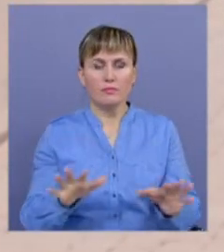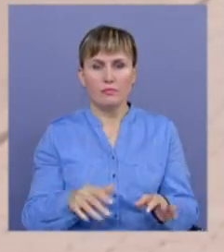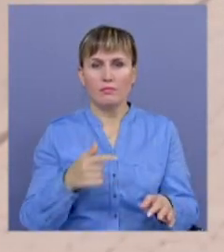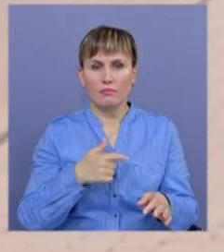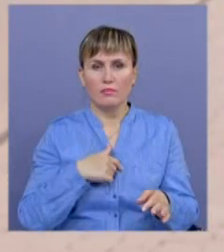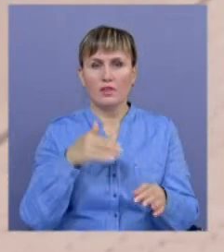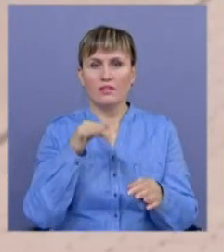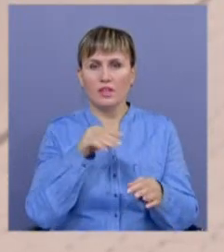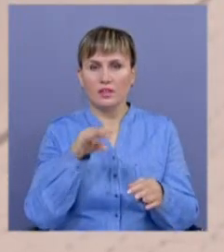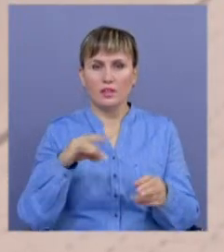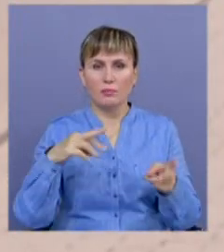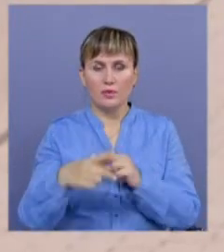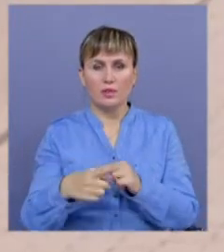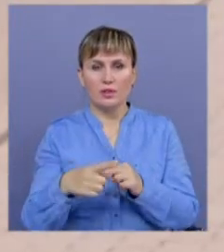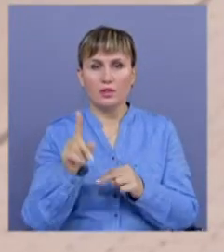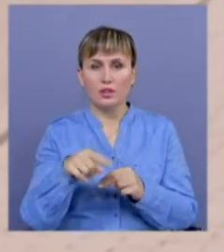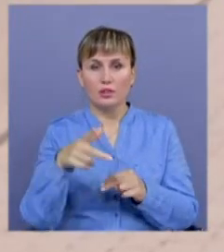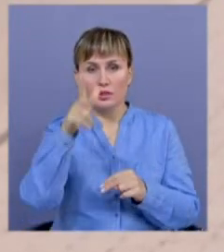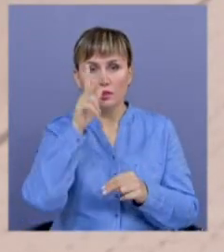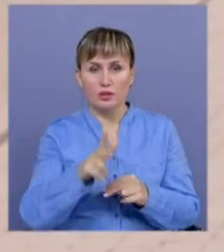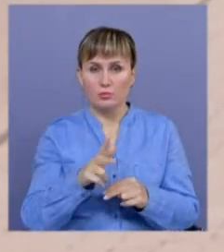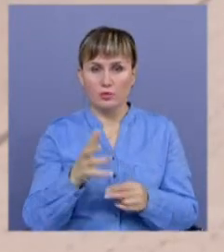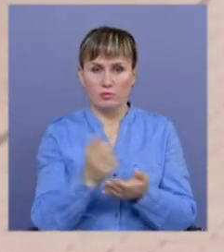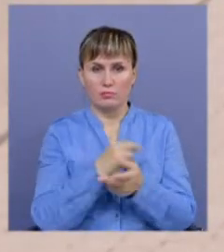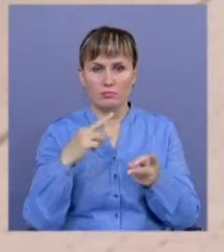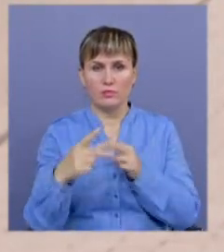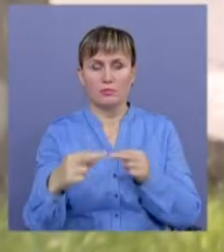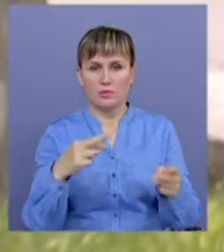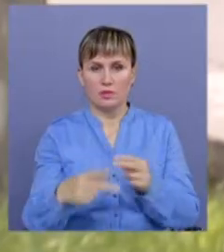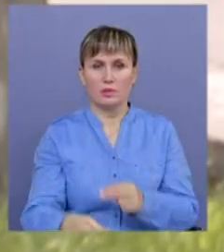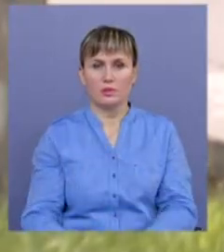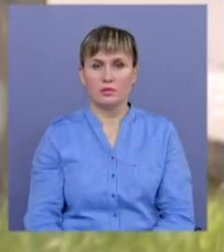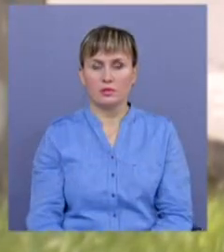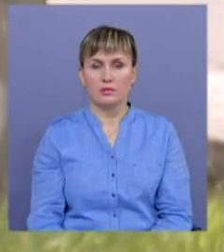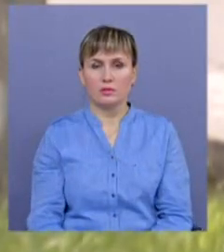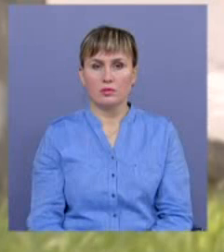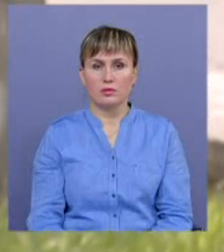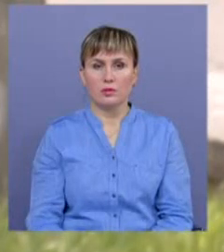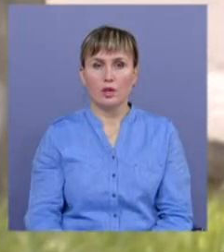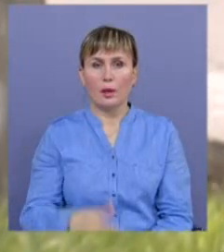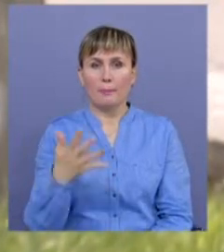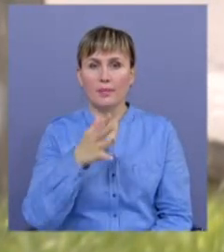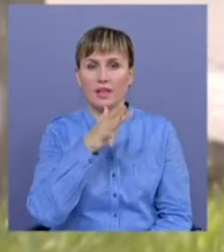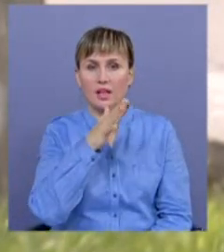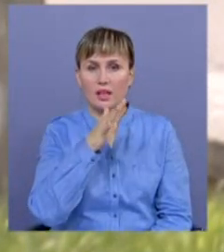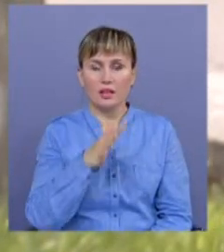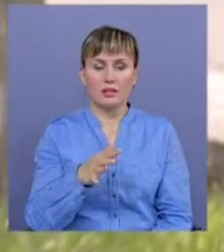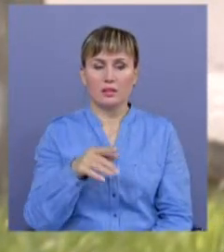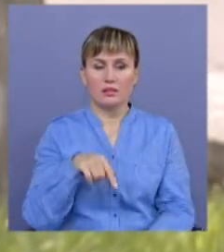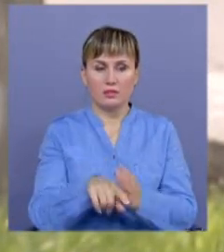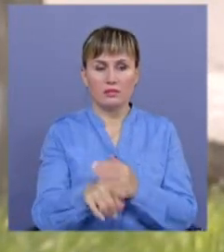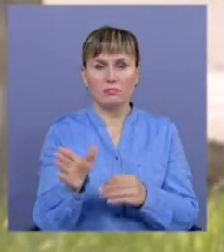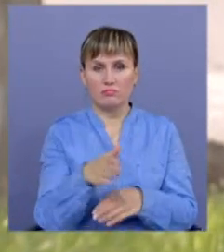фильтр меняем. Даже три месяца не выдерживает, мы меняем фильтр. Нижняя пятилетка, Бесибаева 4, квартира